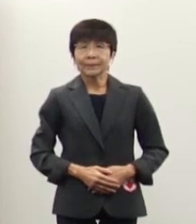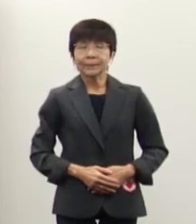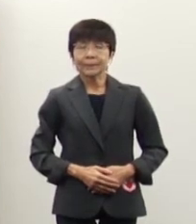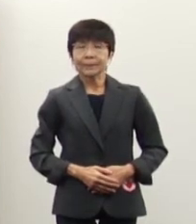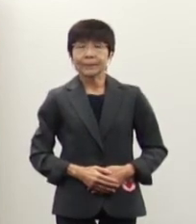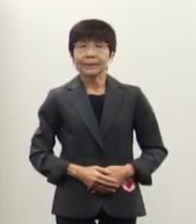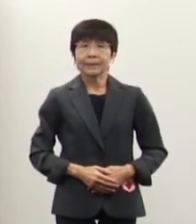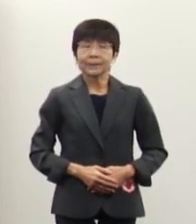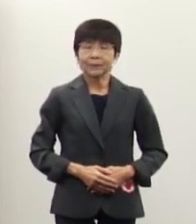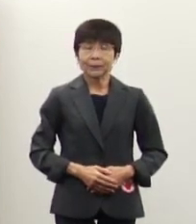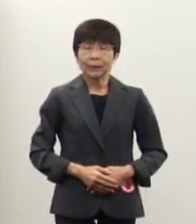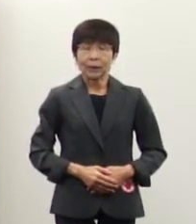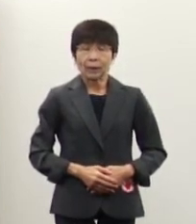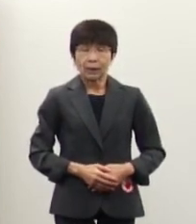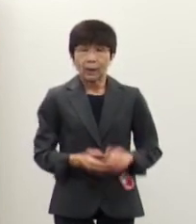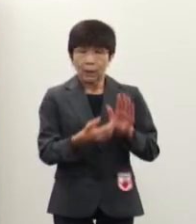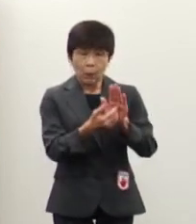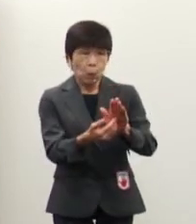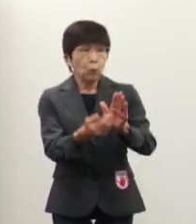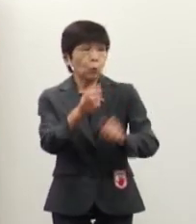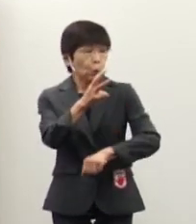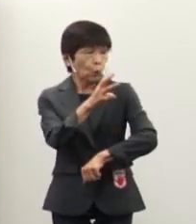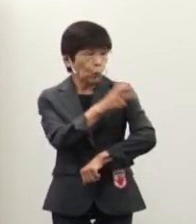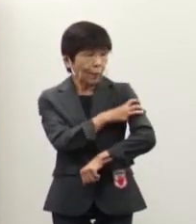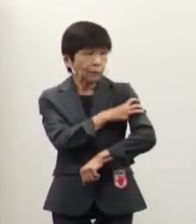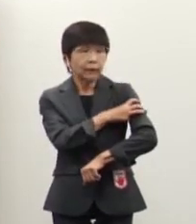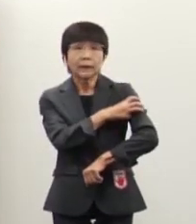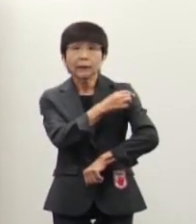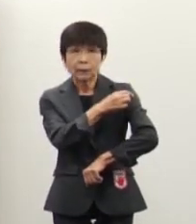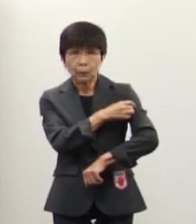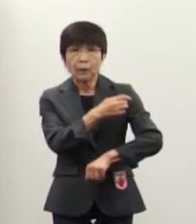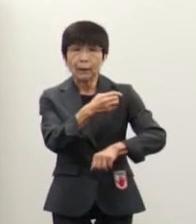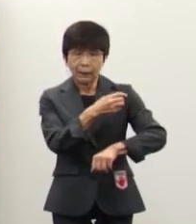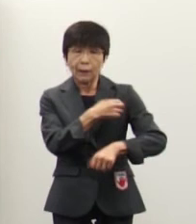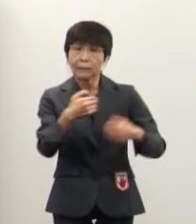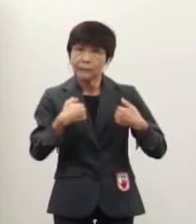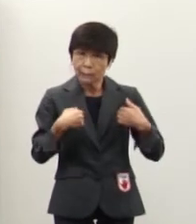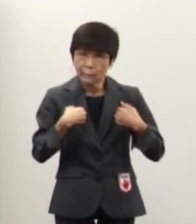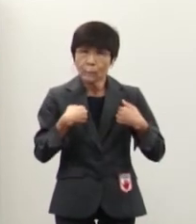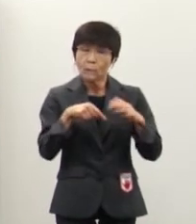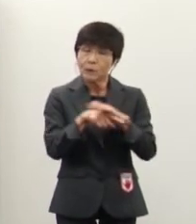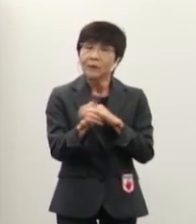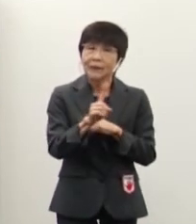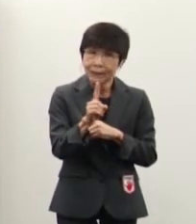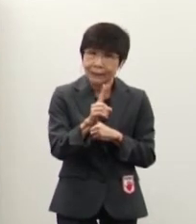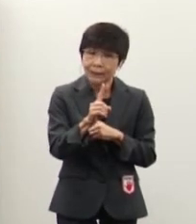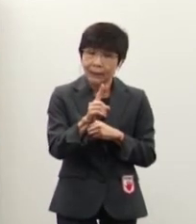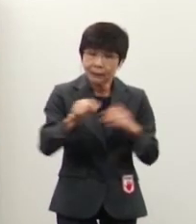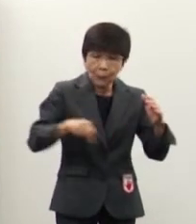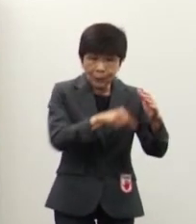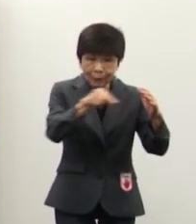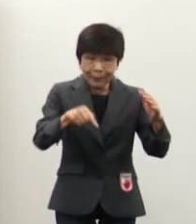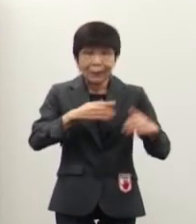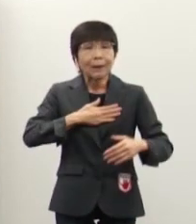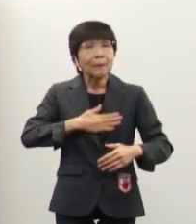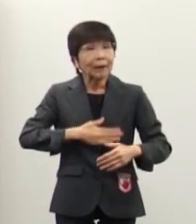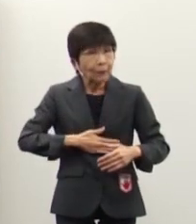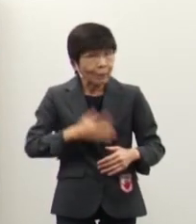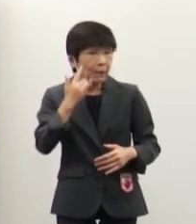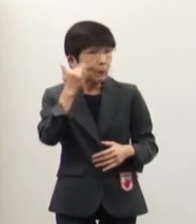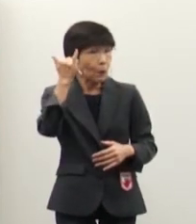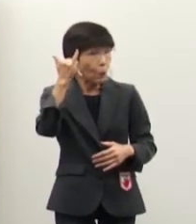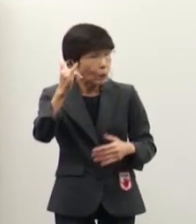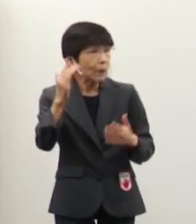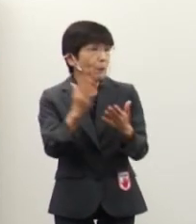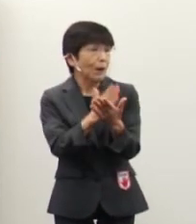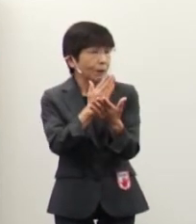従いまして、ワクチン接種の必要性を十分に知っていただくことで、適切にご判断をいただけ